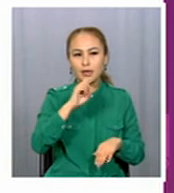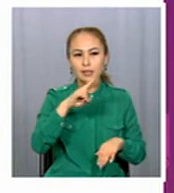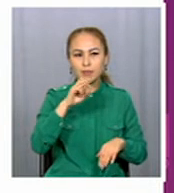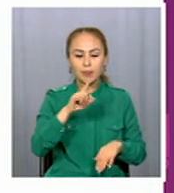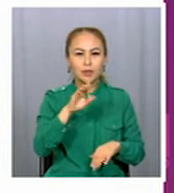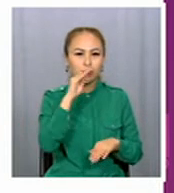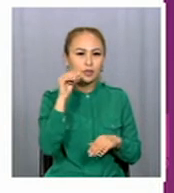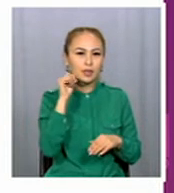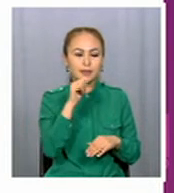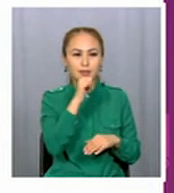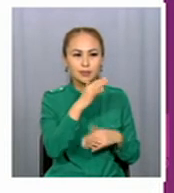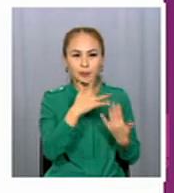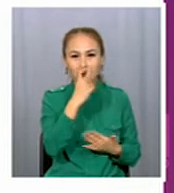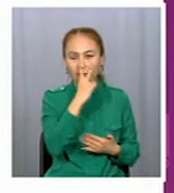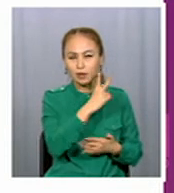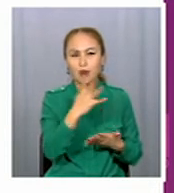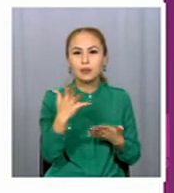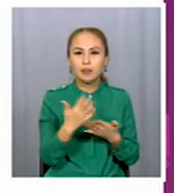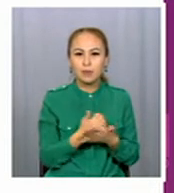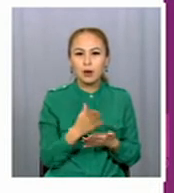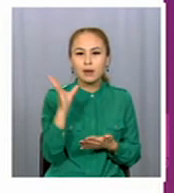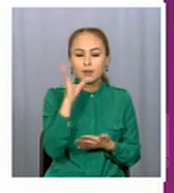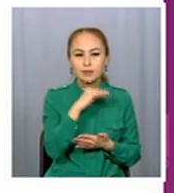жасырып көрсем, таба аласыңдар ма?